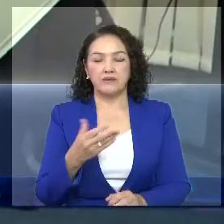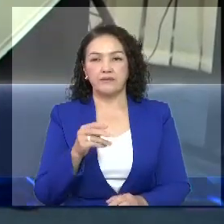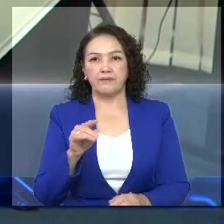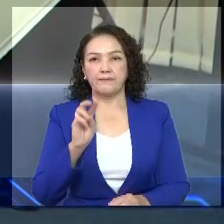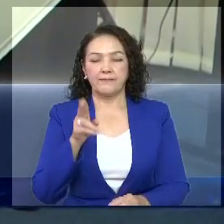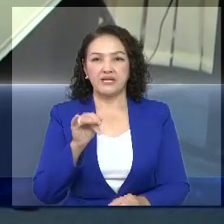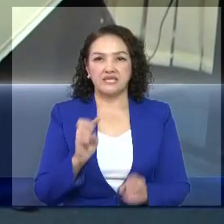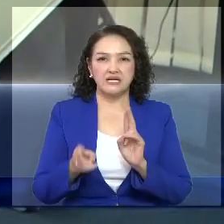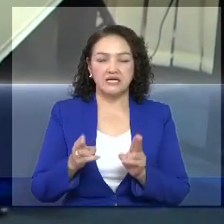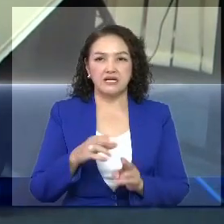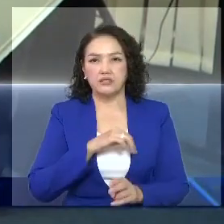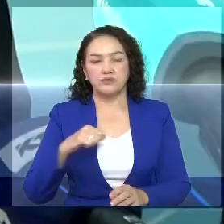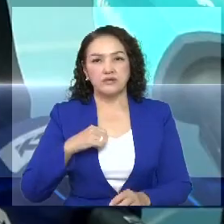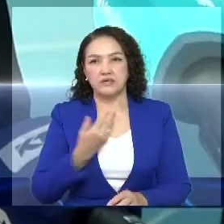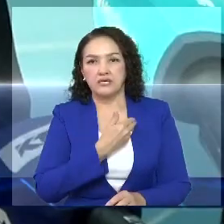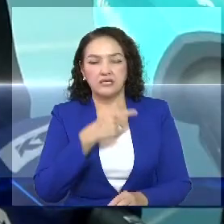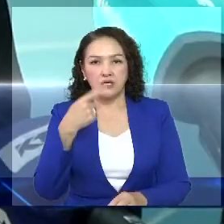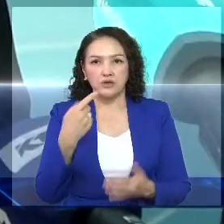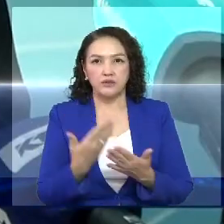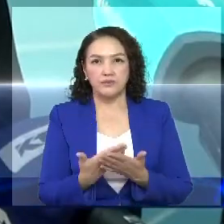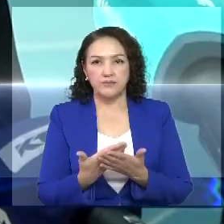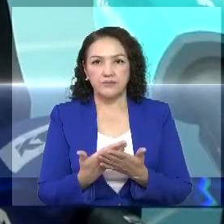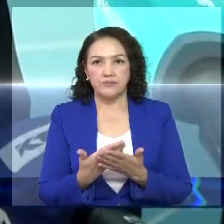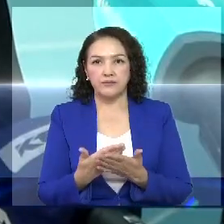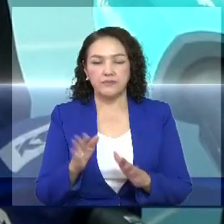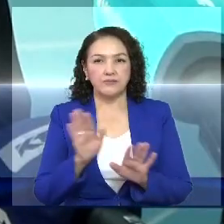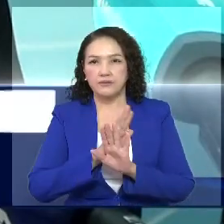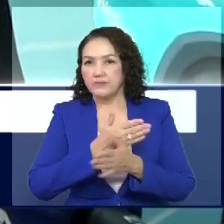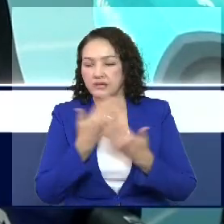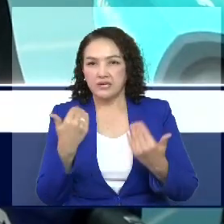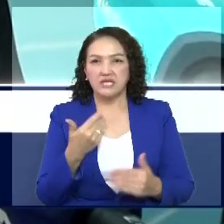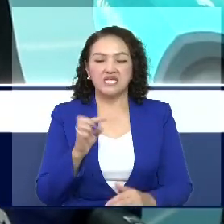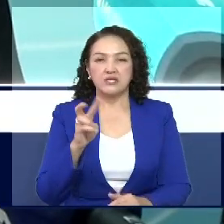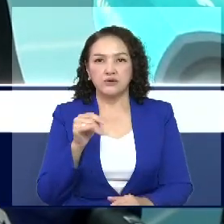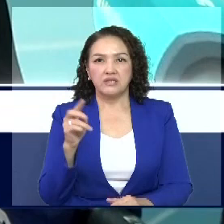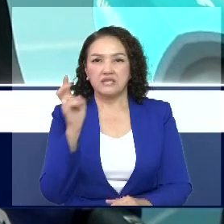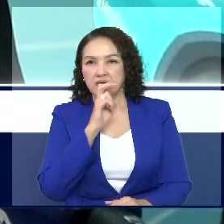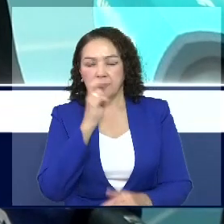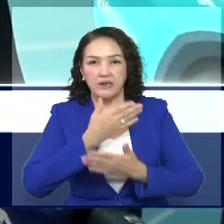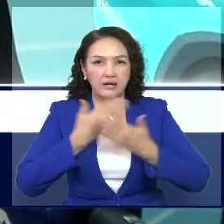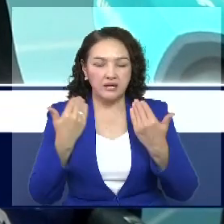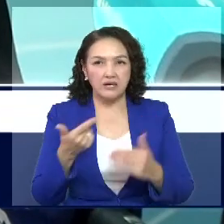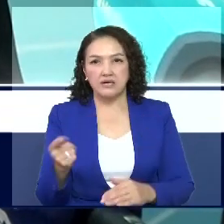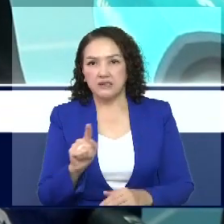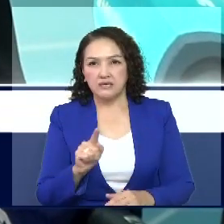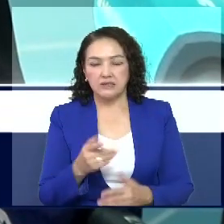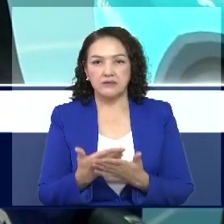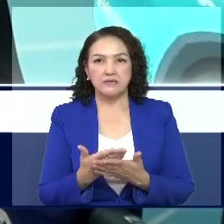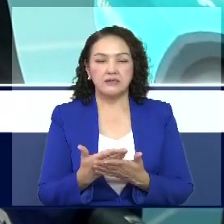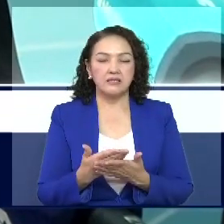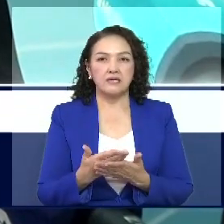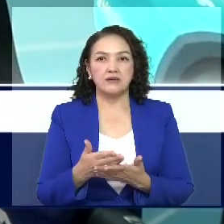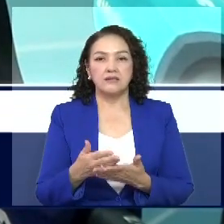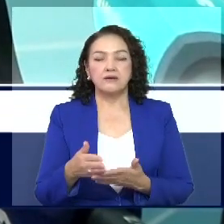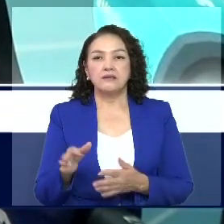плиты. Хочу сказать, сам метан, газ, который мы потребляем, он не имеет запаха. Для обнаружения утечек газа, ну или таких